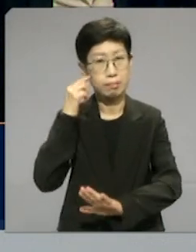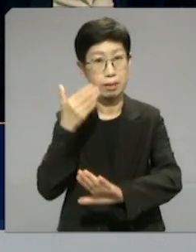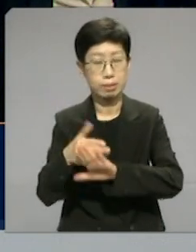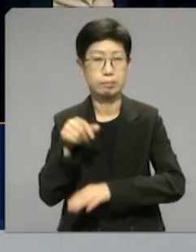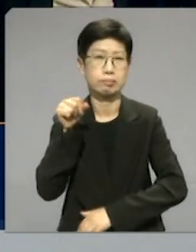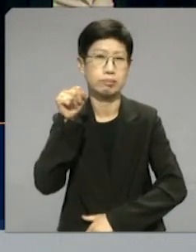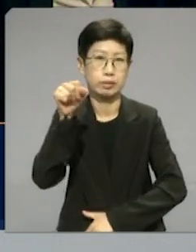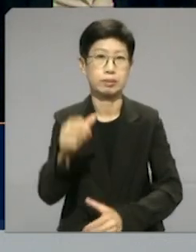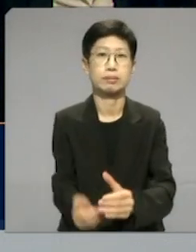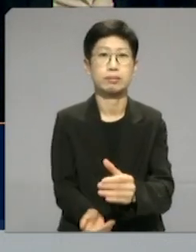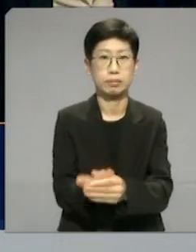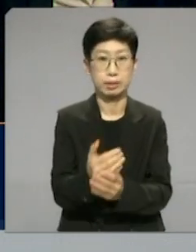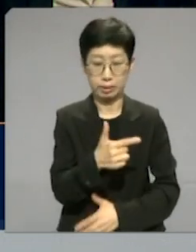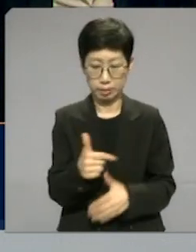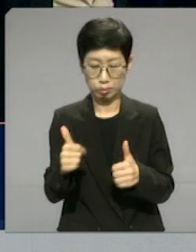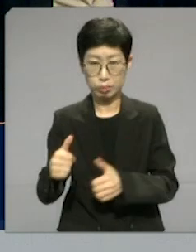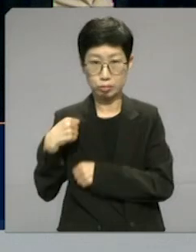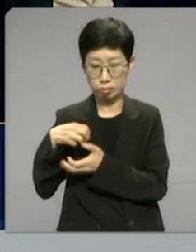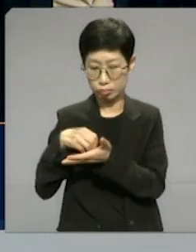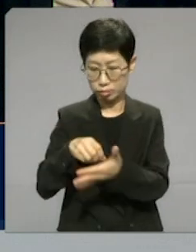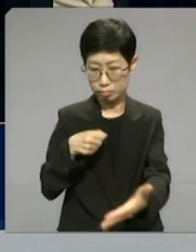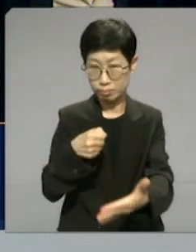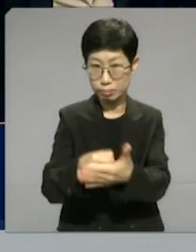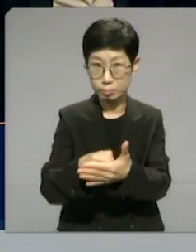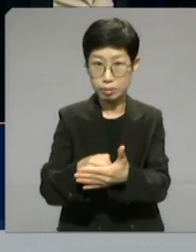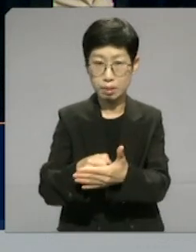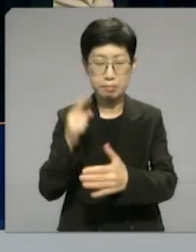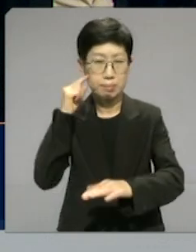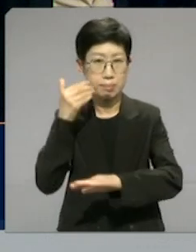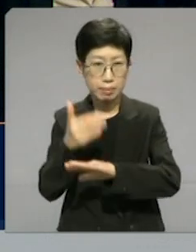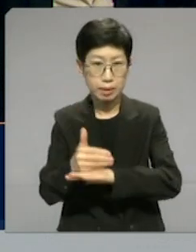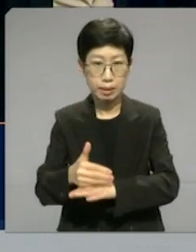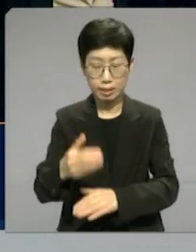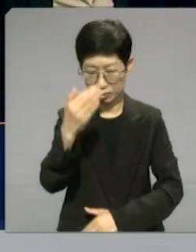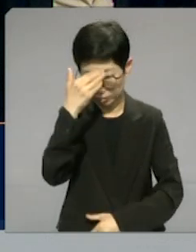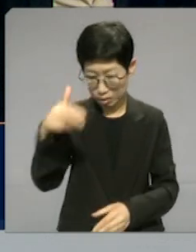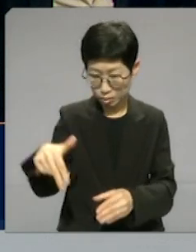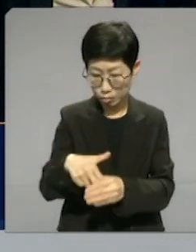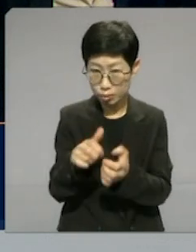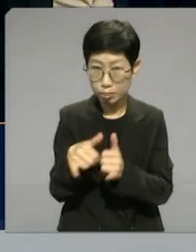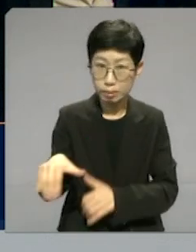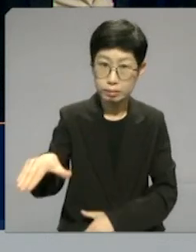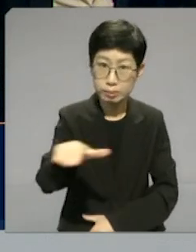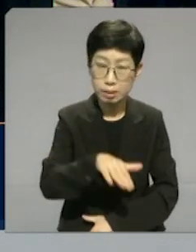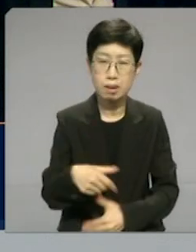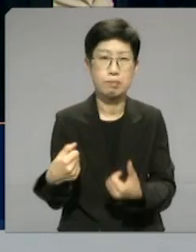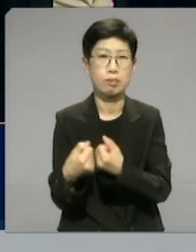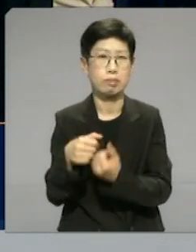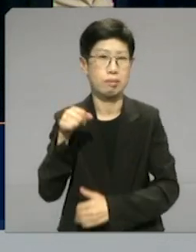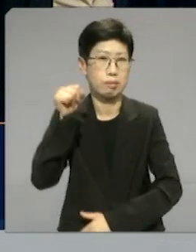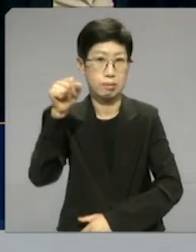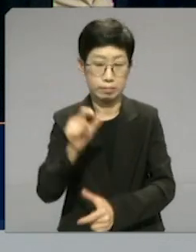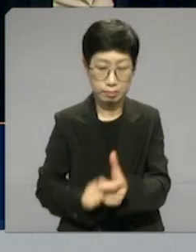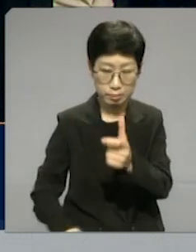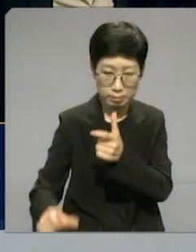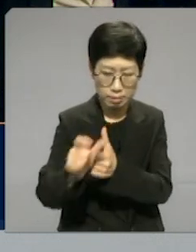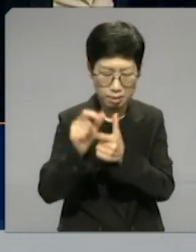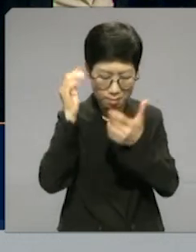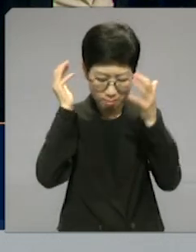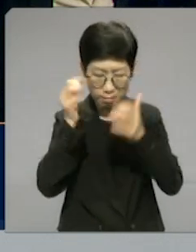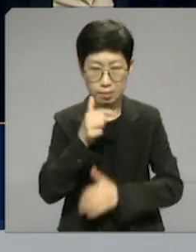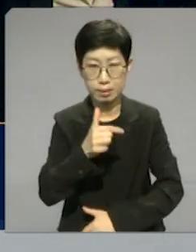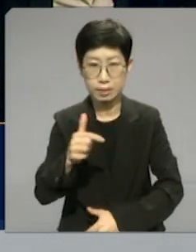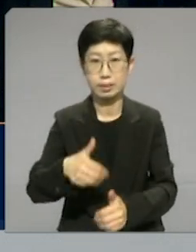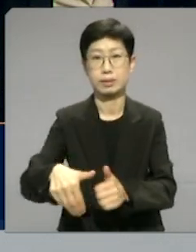있습니다. 대법원의 징집 판결에 반발한 유대교도들이 폭력 시위까지 불사하면서 혼란이 가중되고 있습니다.